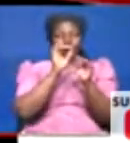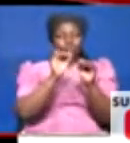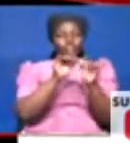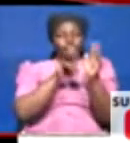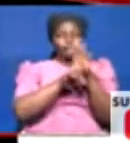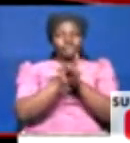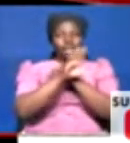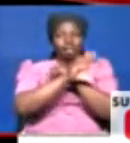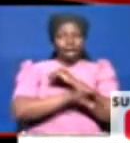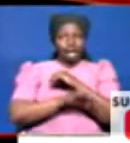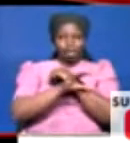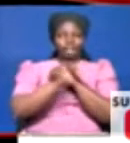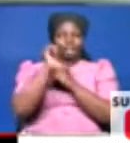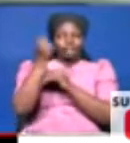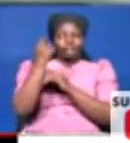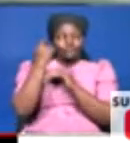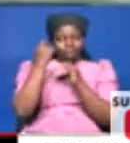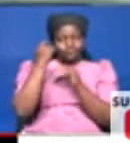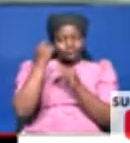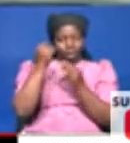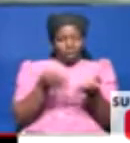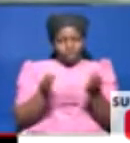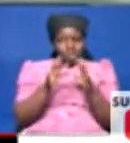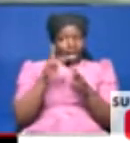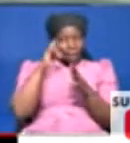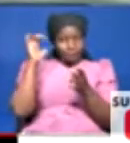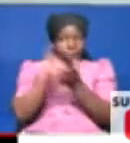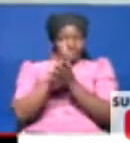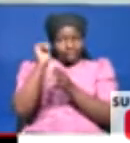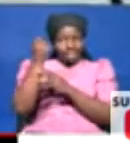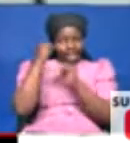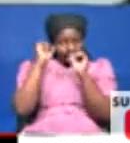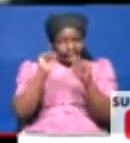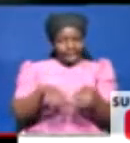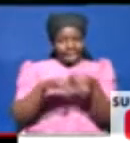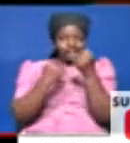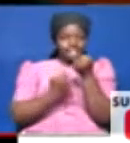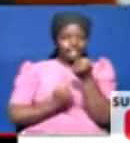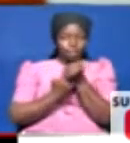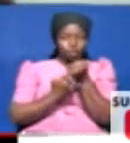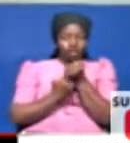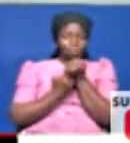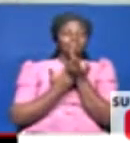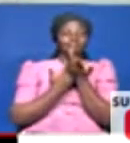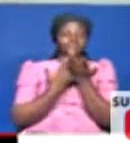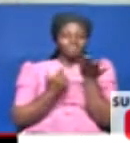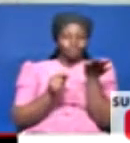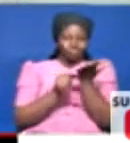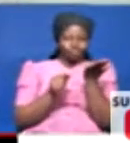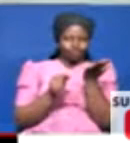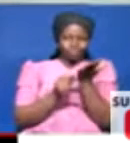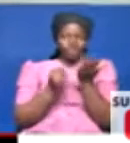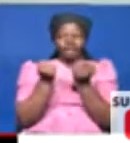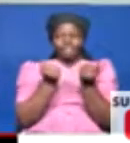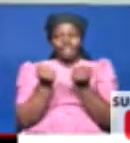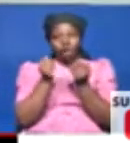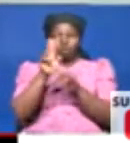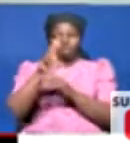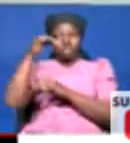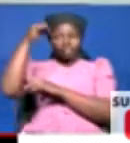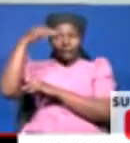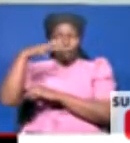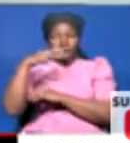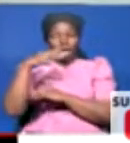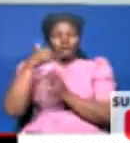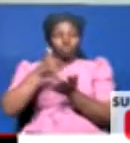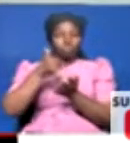Kenya ina umeme wa kutosheleza mfumo mzima wa huduma za magari yanayotumia umeme, ukiwemo umeme ambao unahitajika